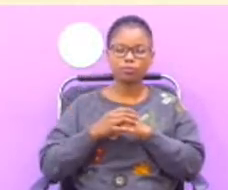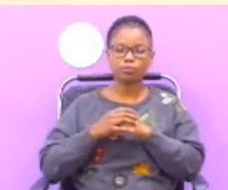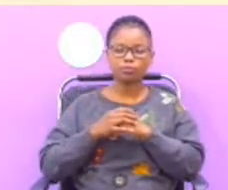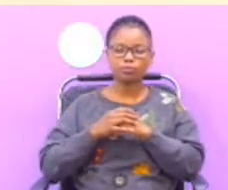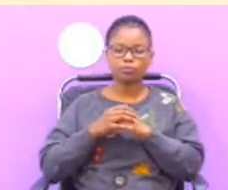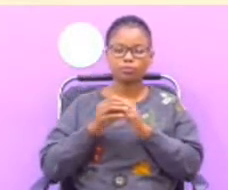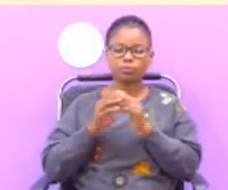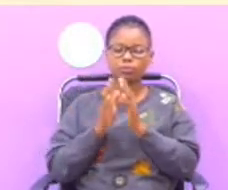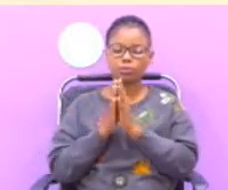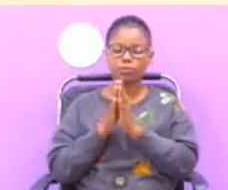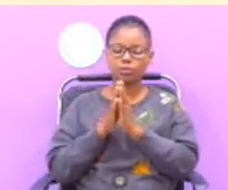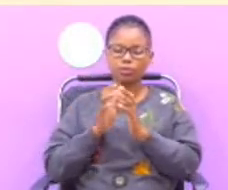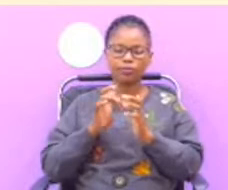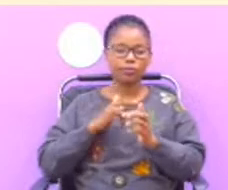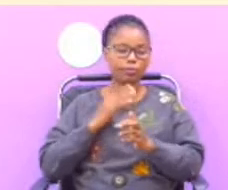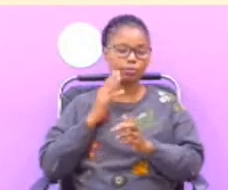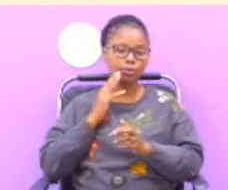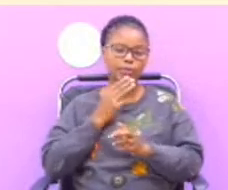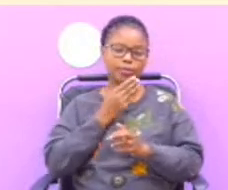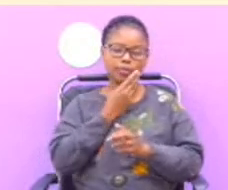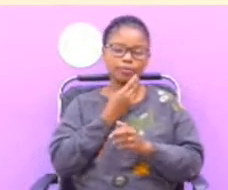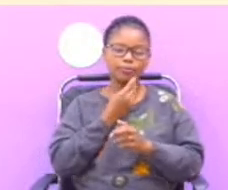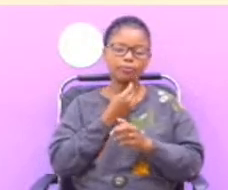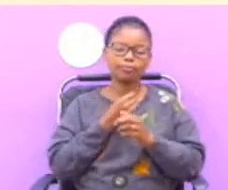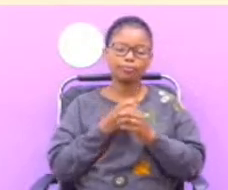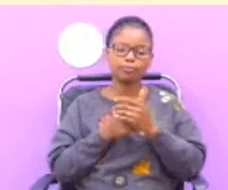mwathani arotũiguĩrĩra tha